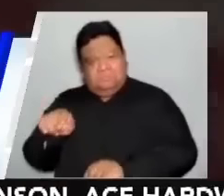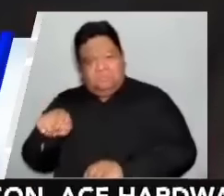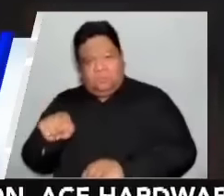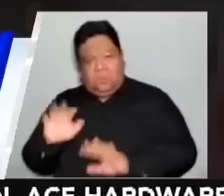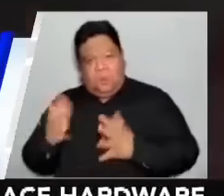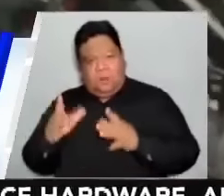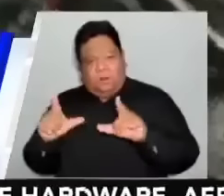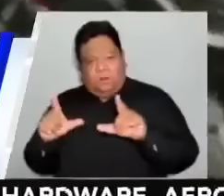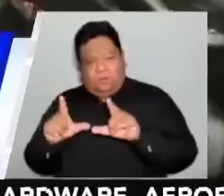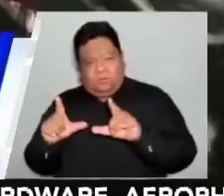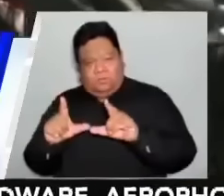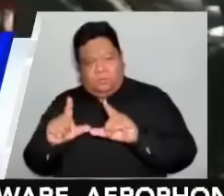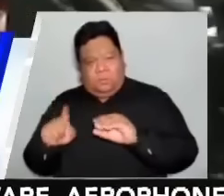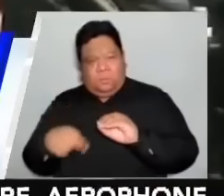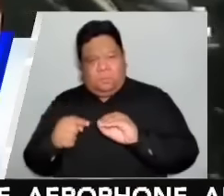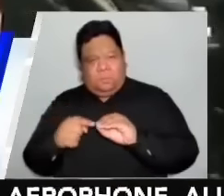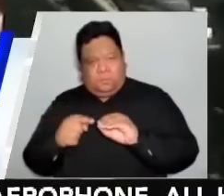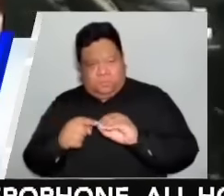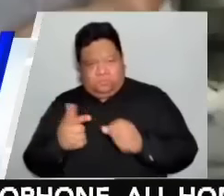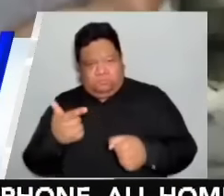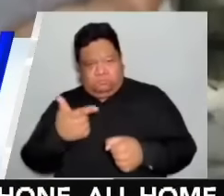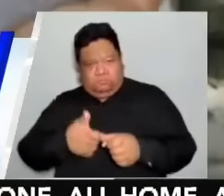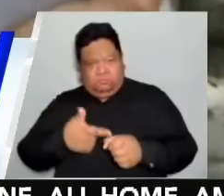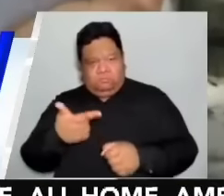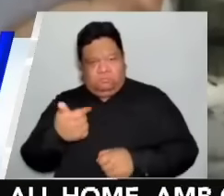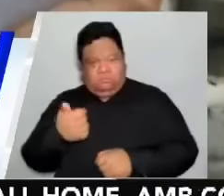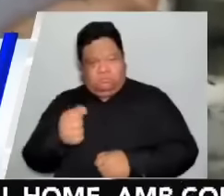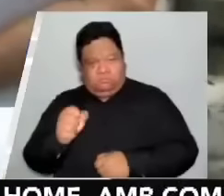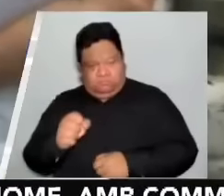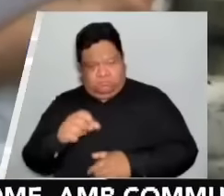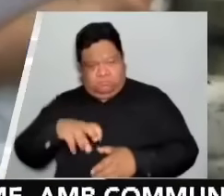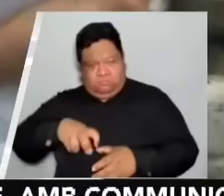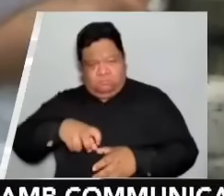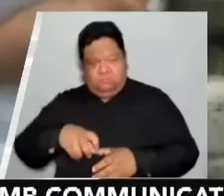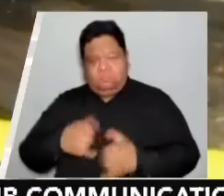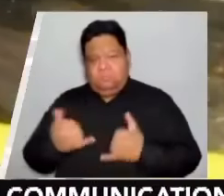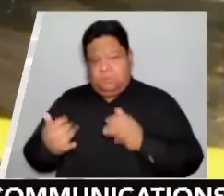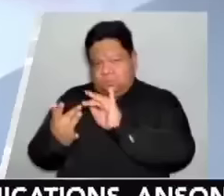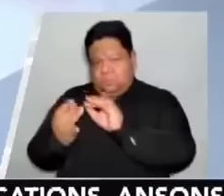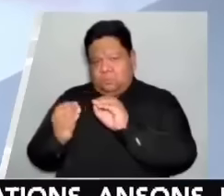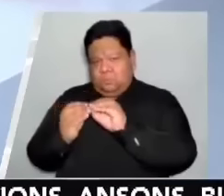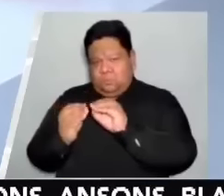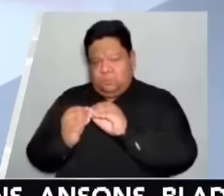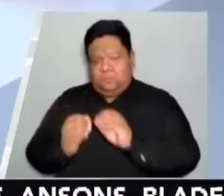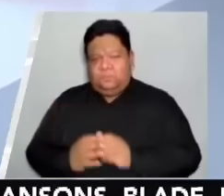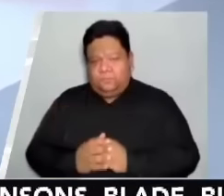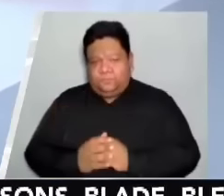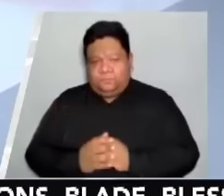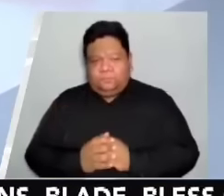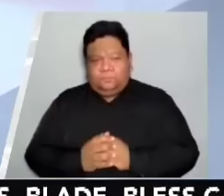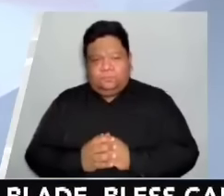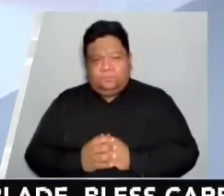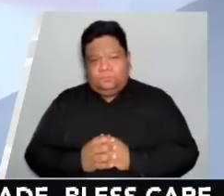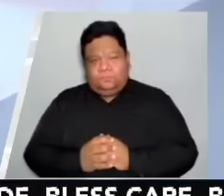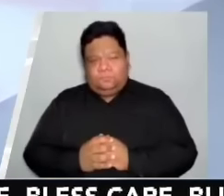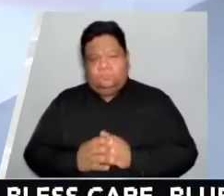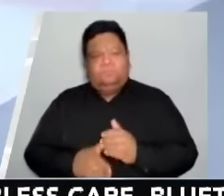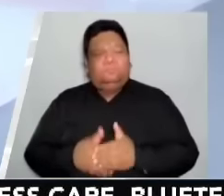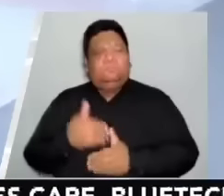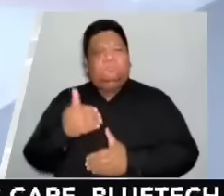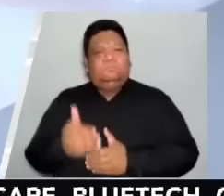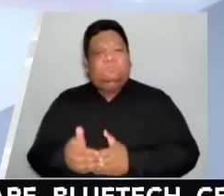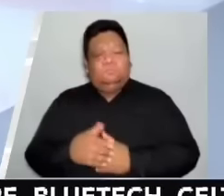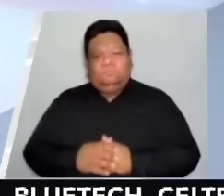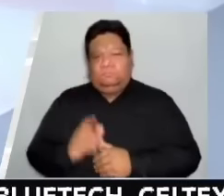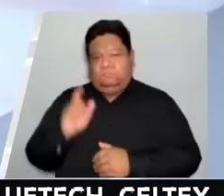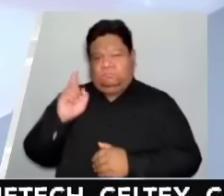nagre-repack ng mga autoridad ang may-ari ng tindahan Inamin ni Cassandra le na